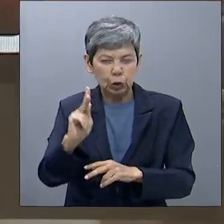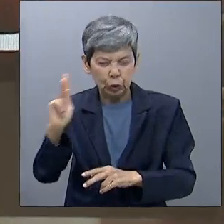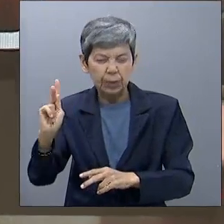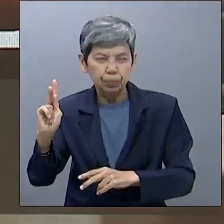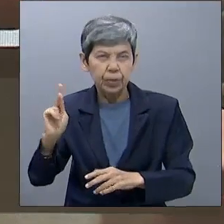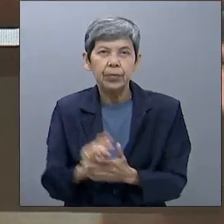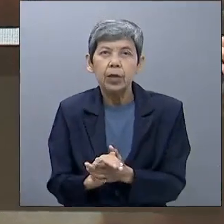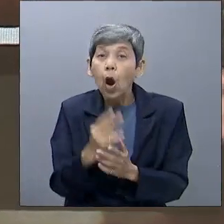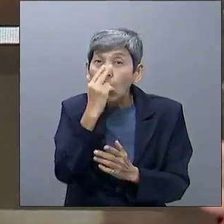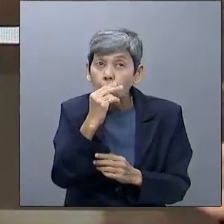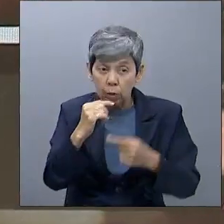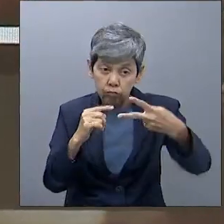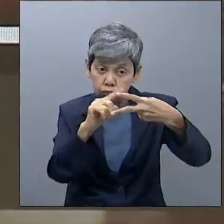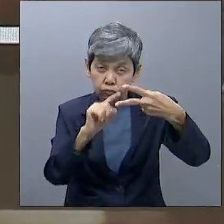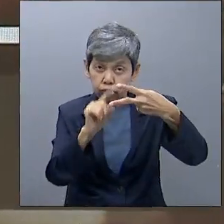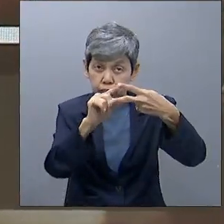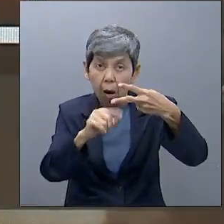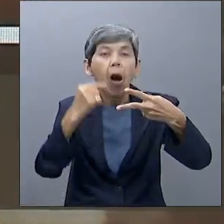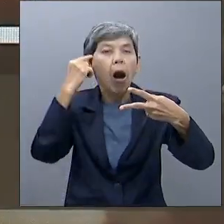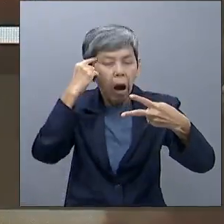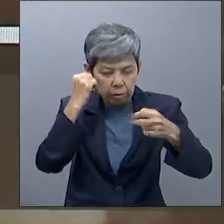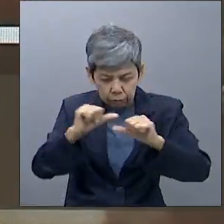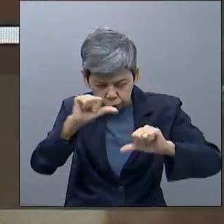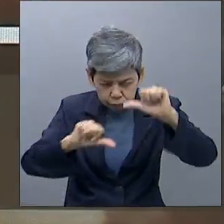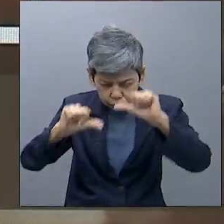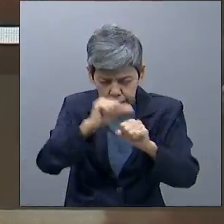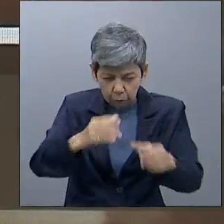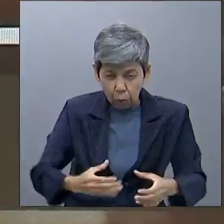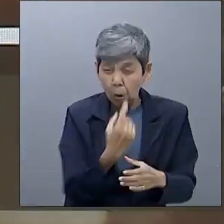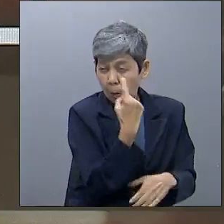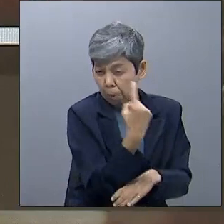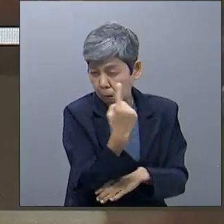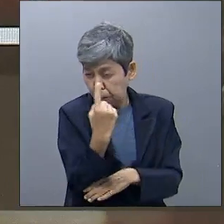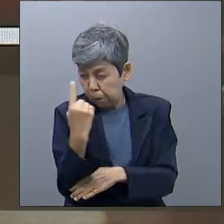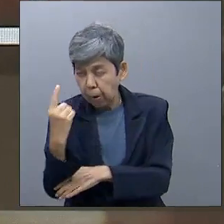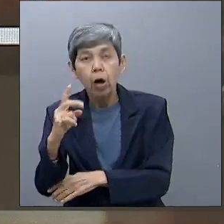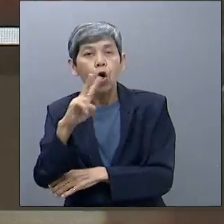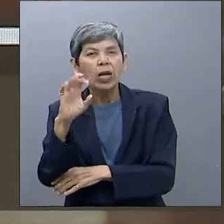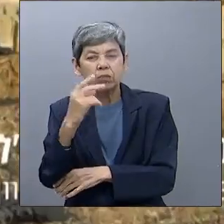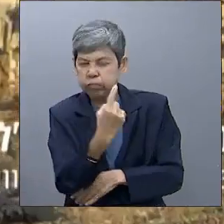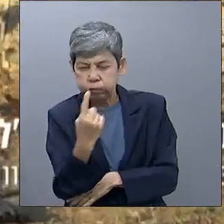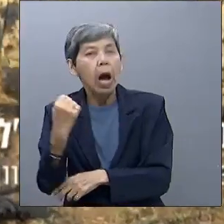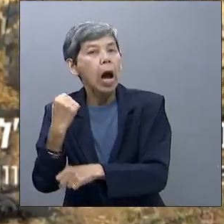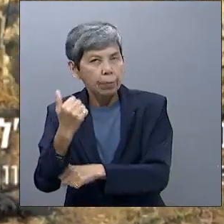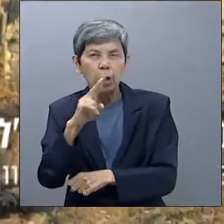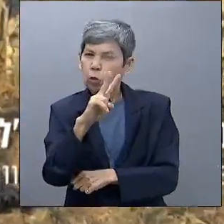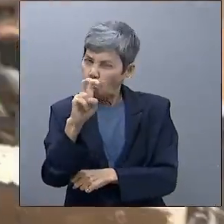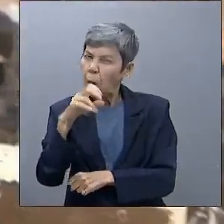กันจำนวนที่เห็นอยู่นี้ก็น่าจะสร้างอาวุธนิวเคลียร์ได้ประมาณ 170 -278ลูก